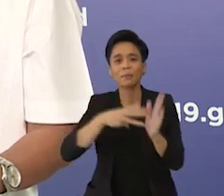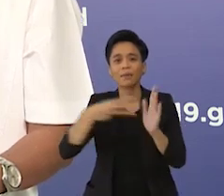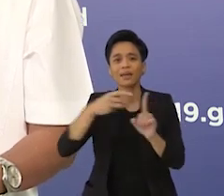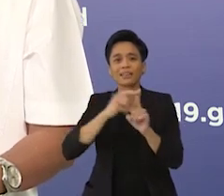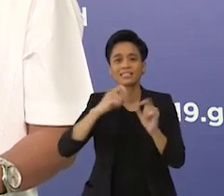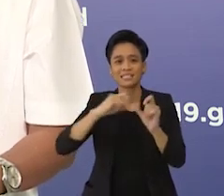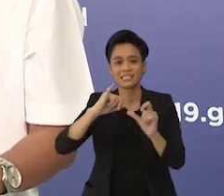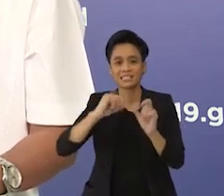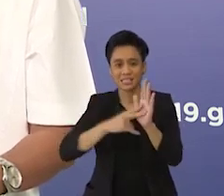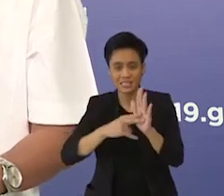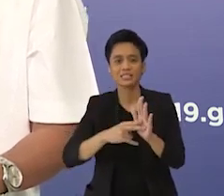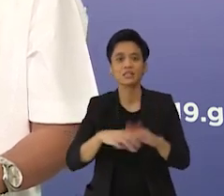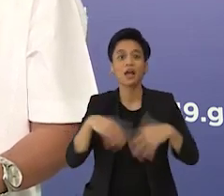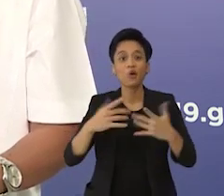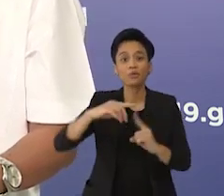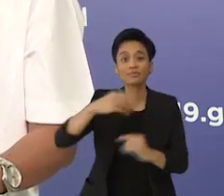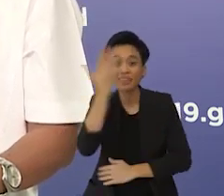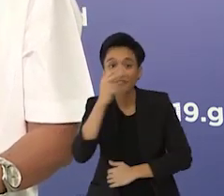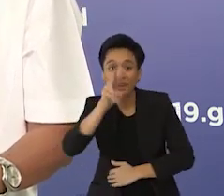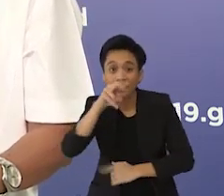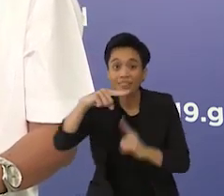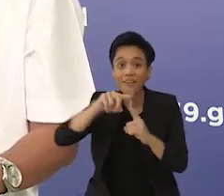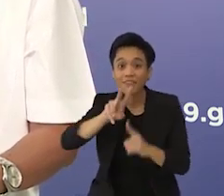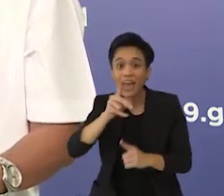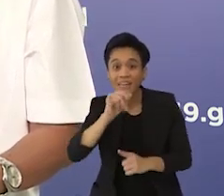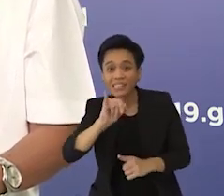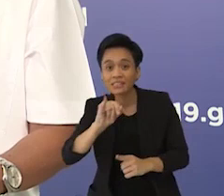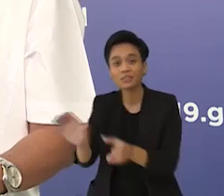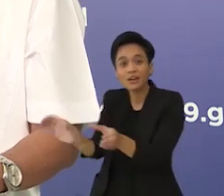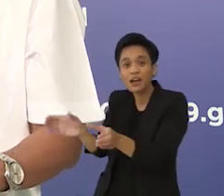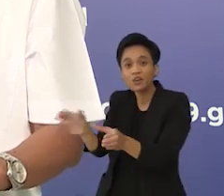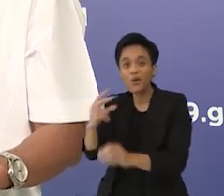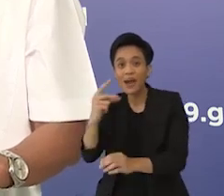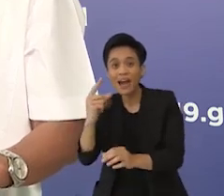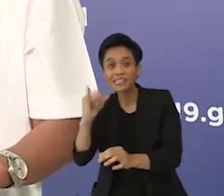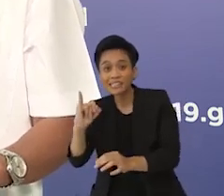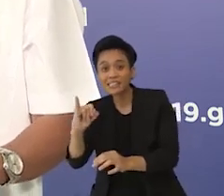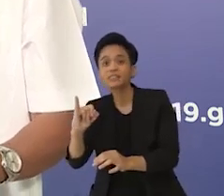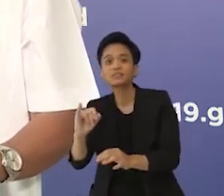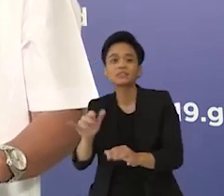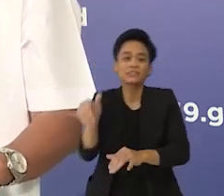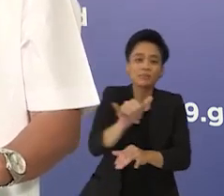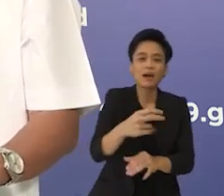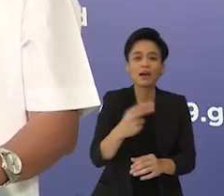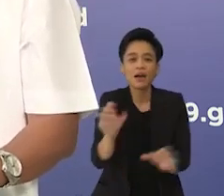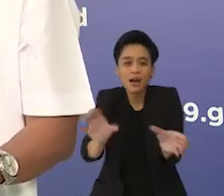siaran TVRI dan RRI yang disebarluaskan oleh televisi dan radio swasta